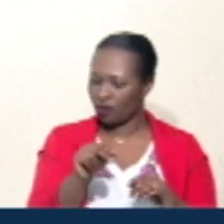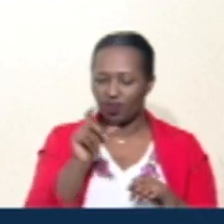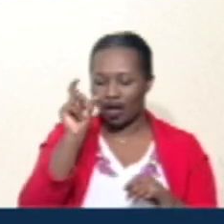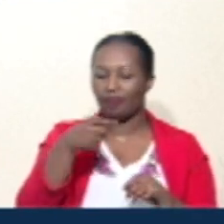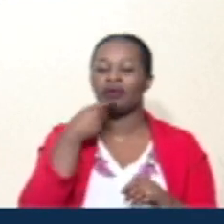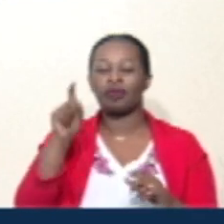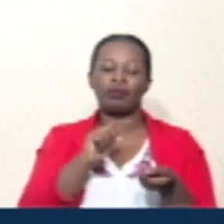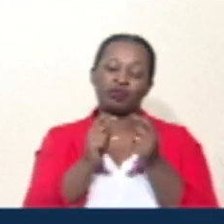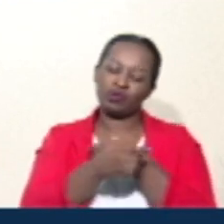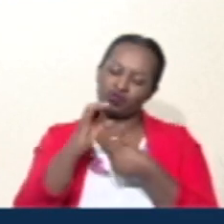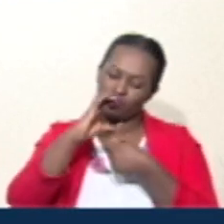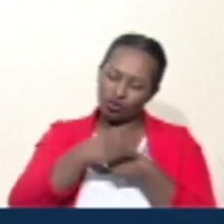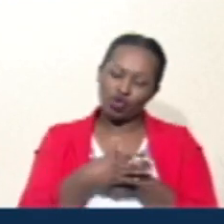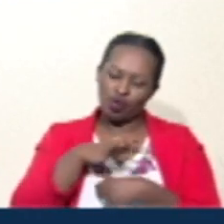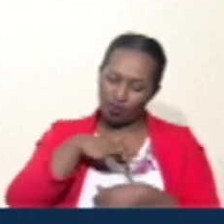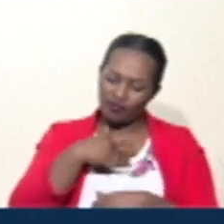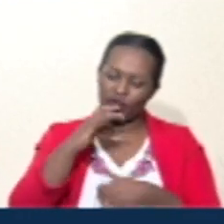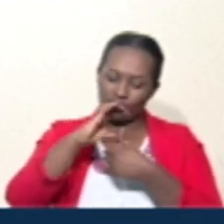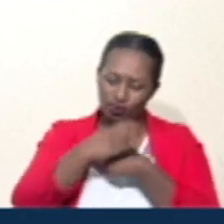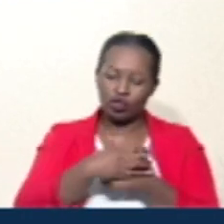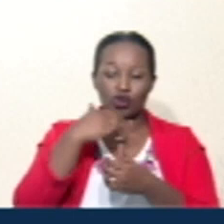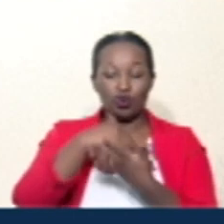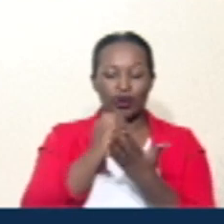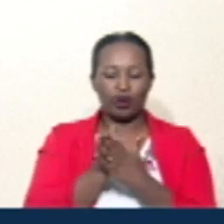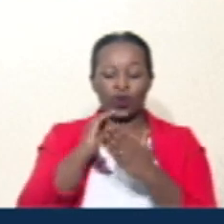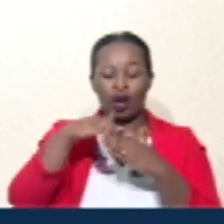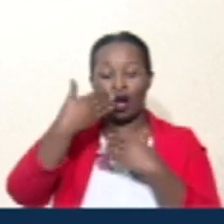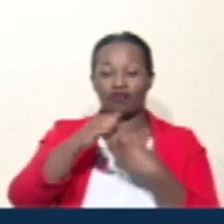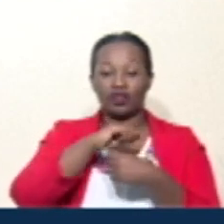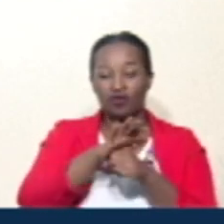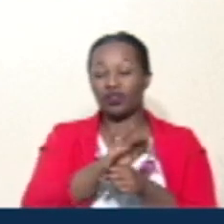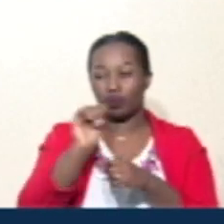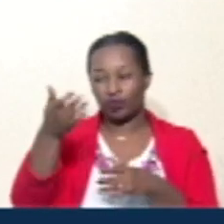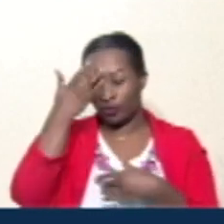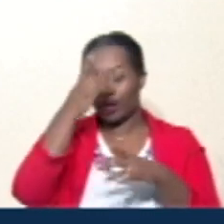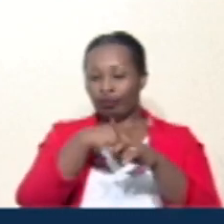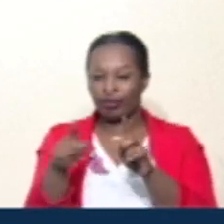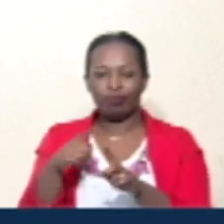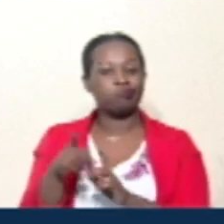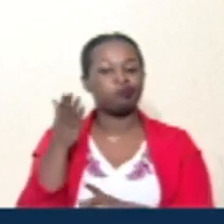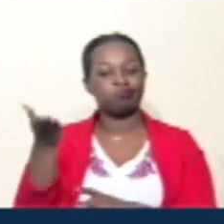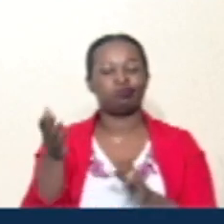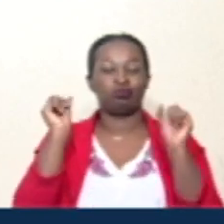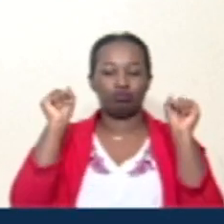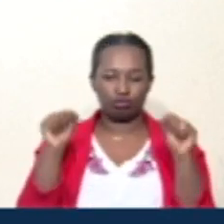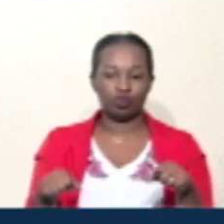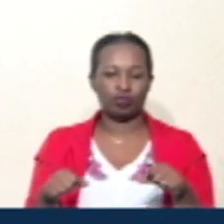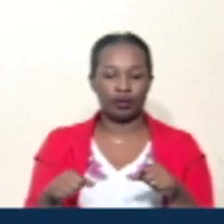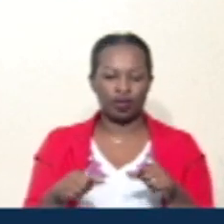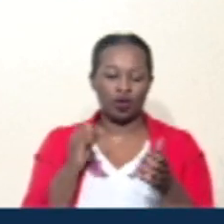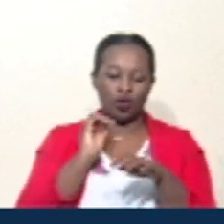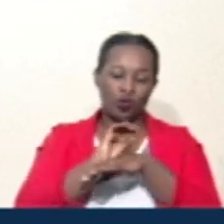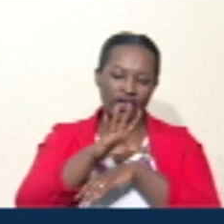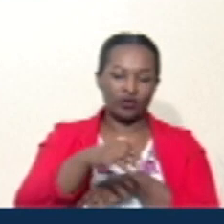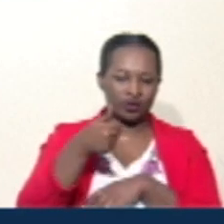umuco bakumva ko ari umuco kuko nyuma ya covid hari ubundi burwayi butandukanye ushobora kwiyanduza